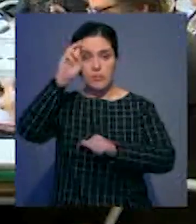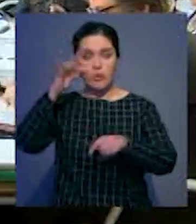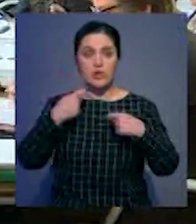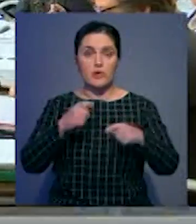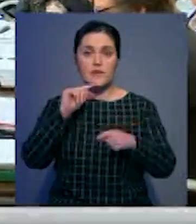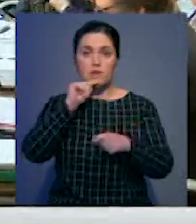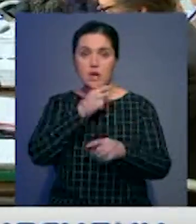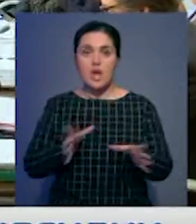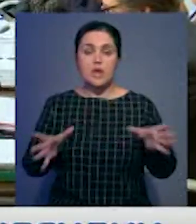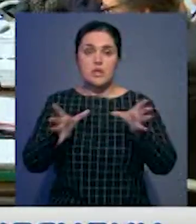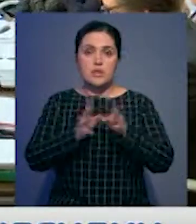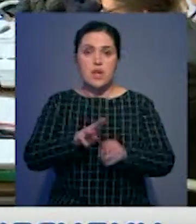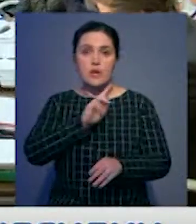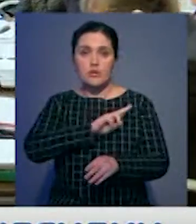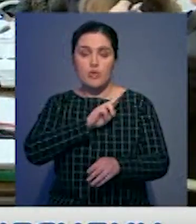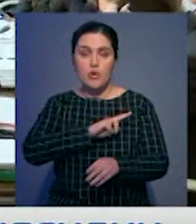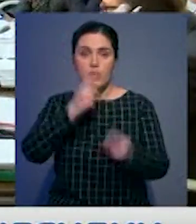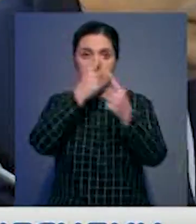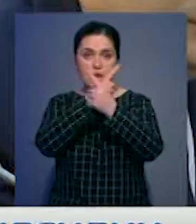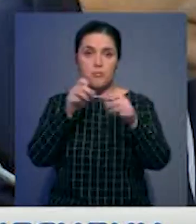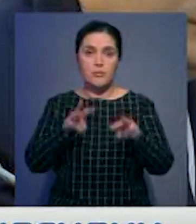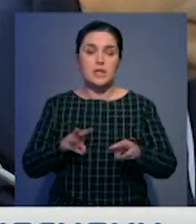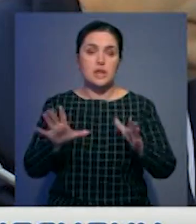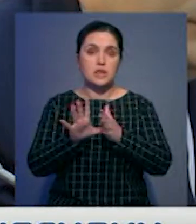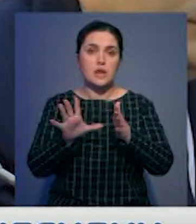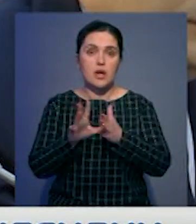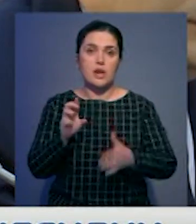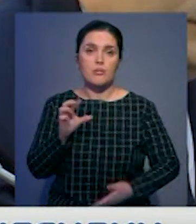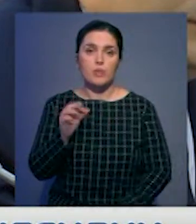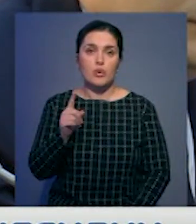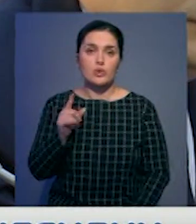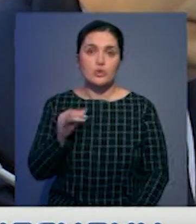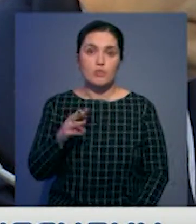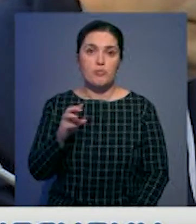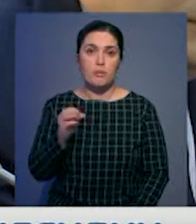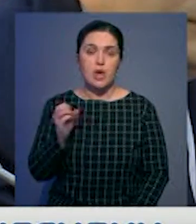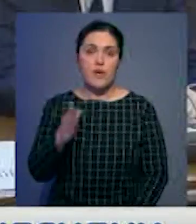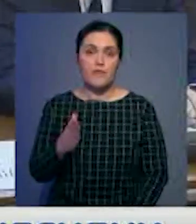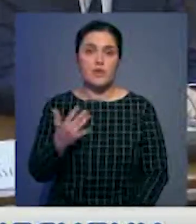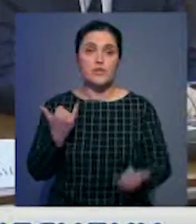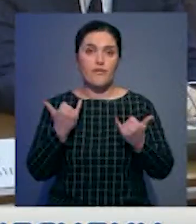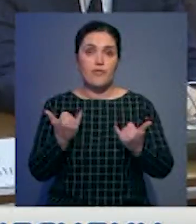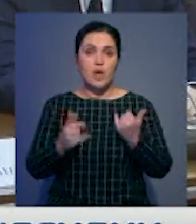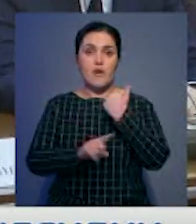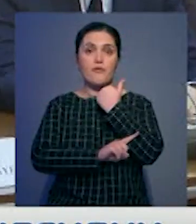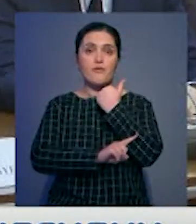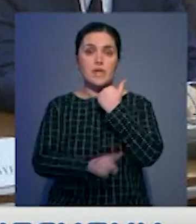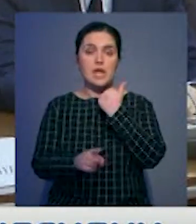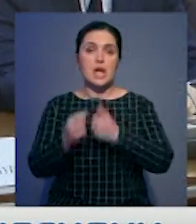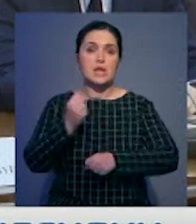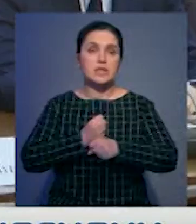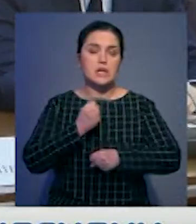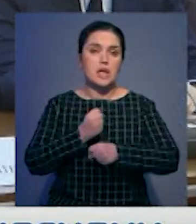по торгово-экономическому сотрудничеству сообщил министр энергетики Канат Бузумбаев. По его словам, на сегодняшний день